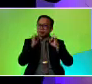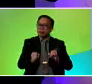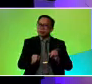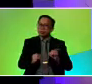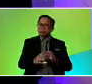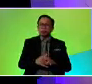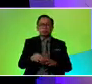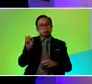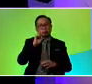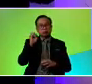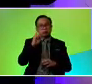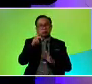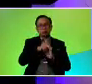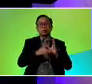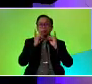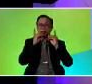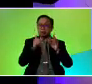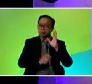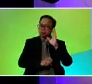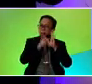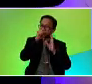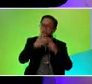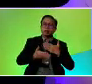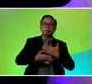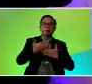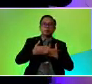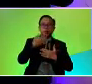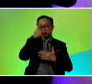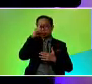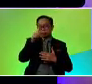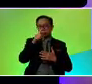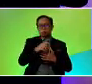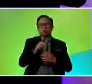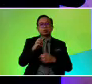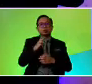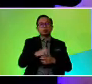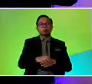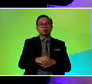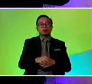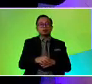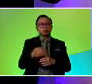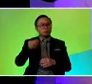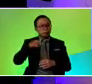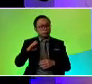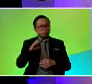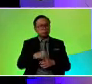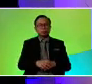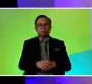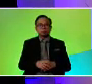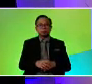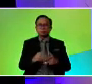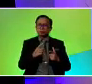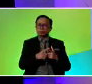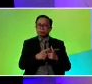tidak ada pendidikan yang tinggi oke yang mudah untuk terkena ekspektasi baik oke kemudian juga dia adalah